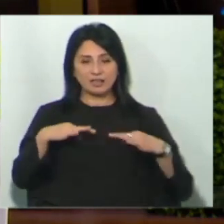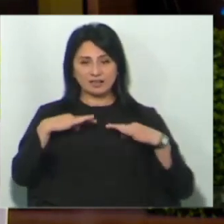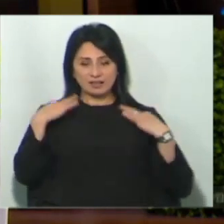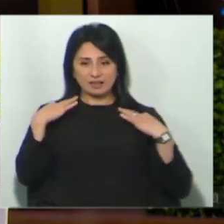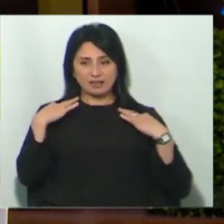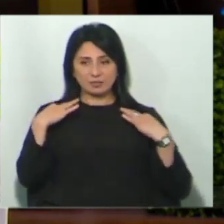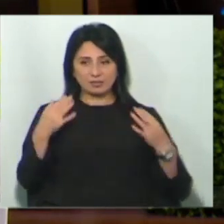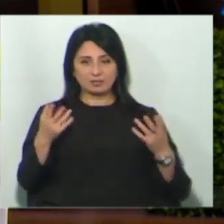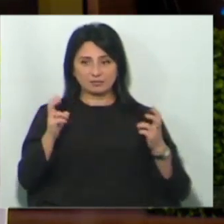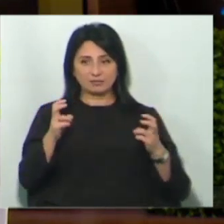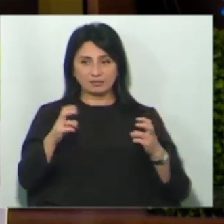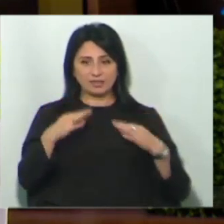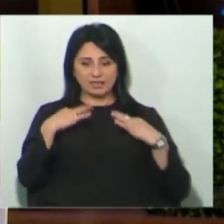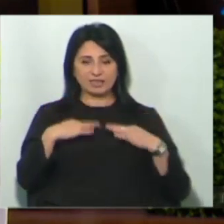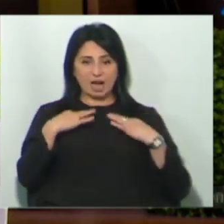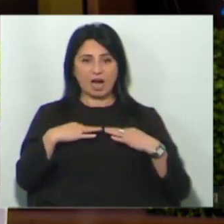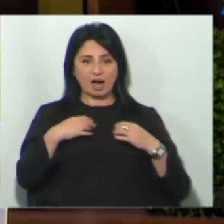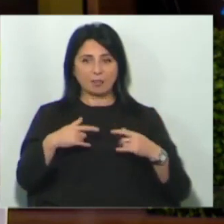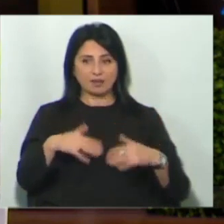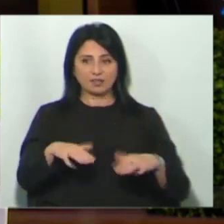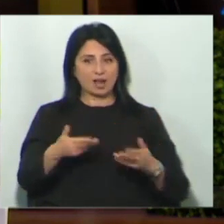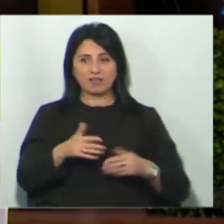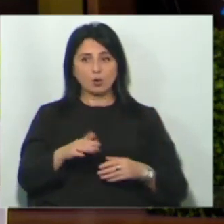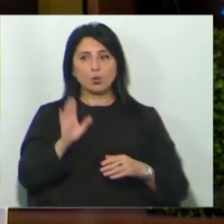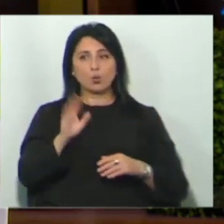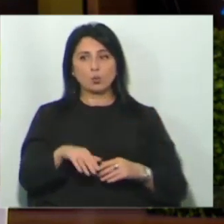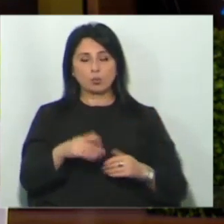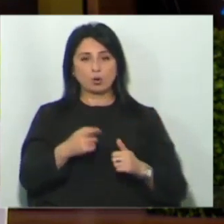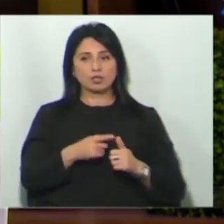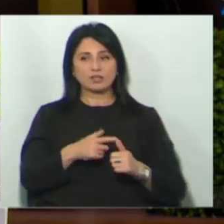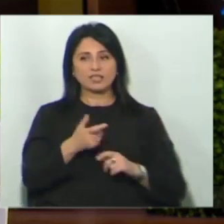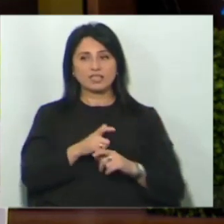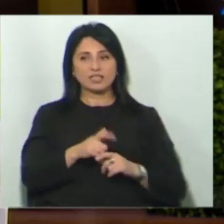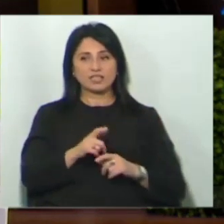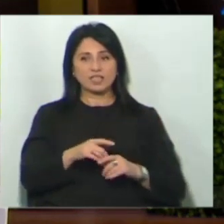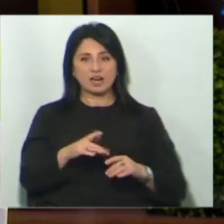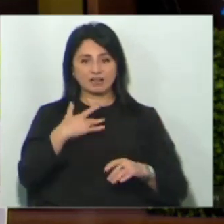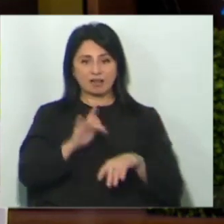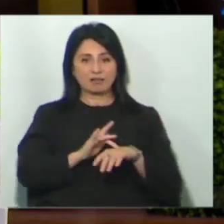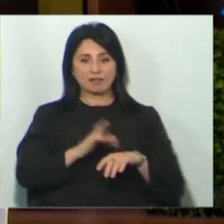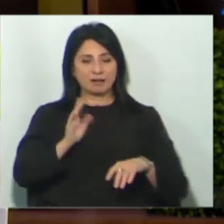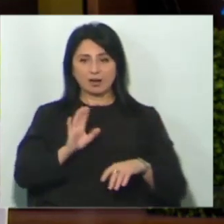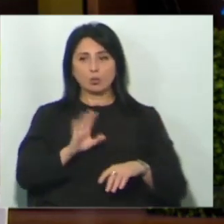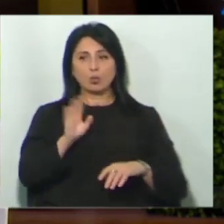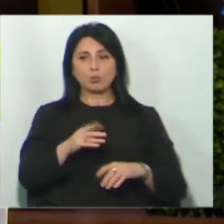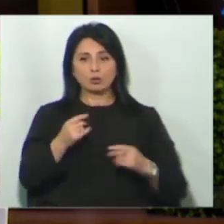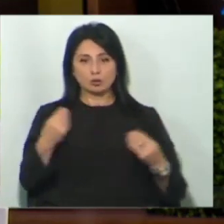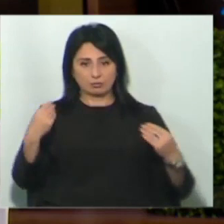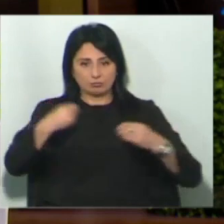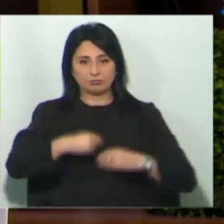წვრილბრეტელებიანი ეგრეთ წოდებული სარაფნებით თქვათ კი არ ვიაროთ უფრო და ძალიან შილიფად კი არ ვიაროთ, უფრო